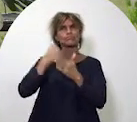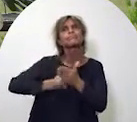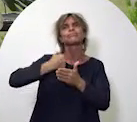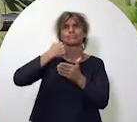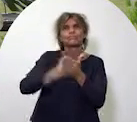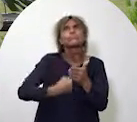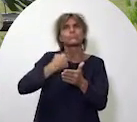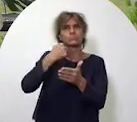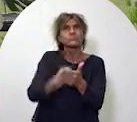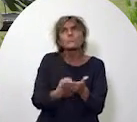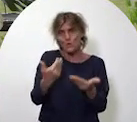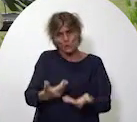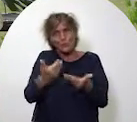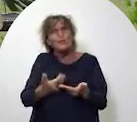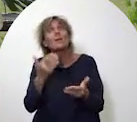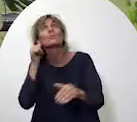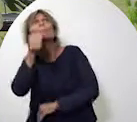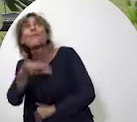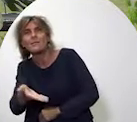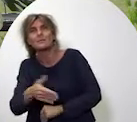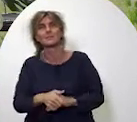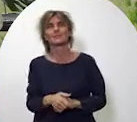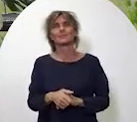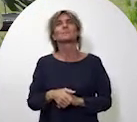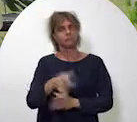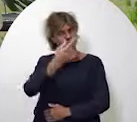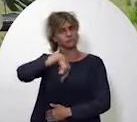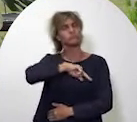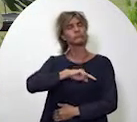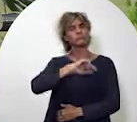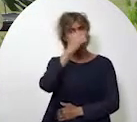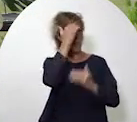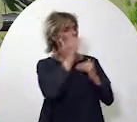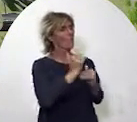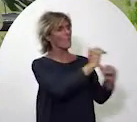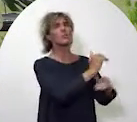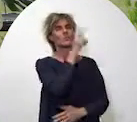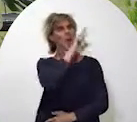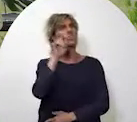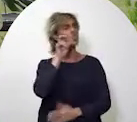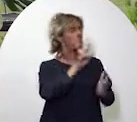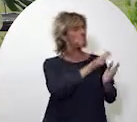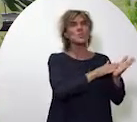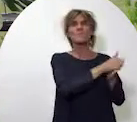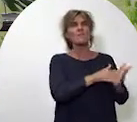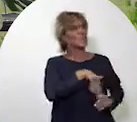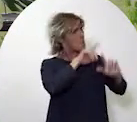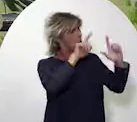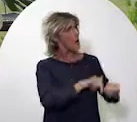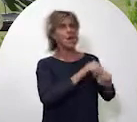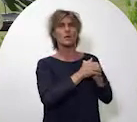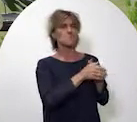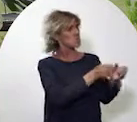tous les défis d'aujourd'hui et de demain et je sais pouvoir compter pour cela sur des agents dévoués